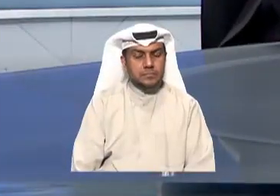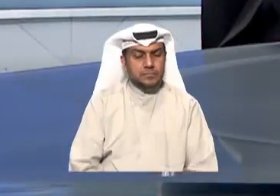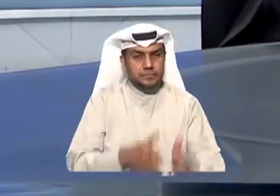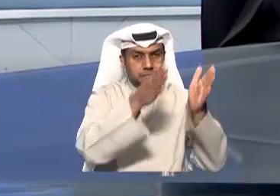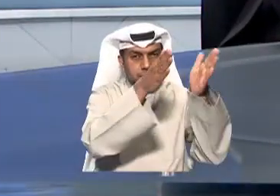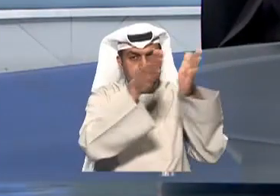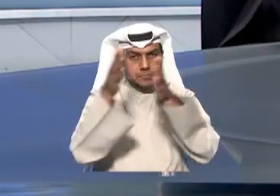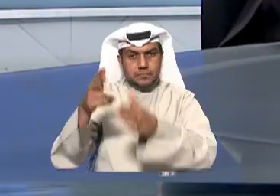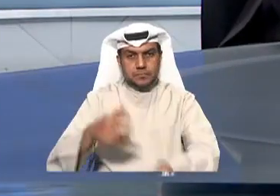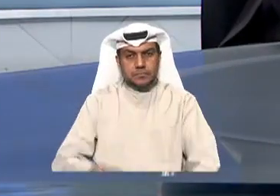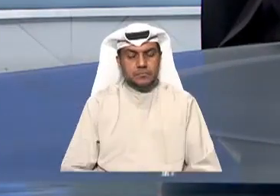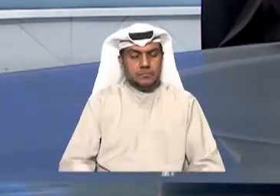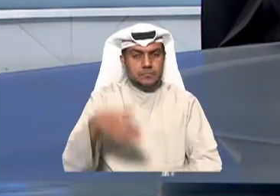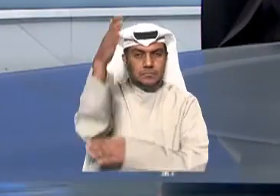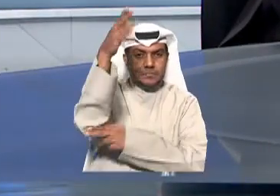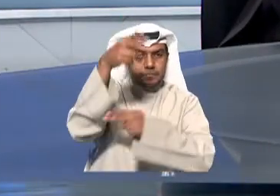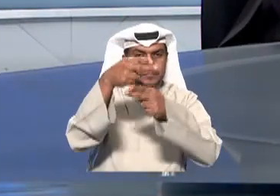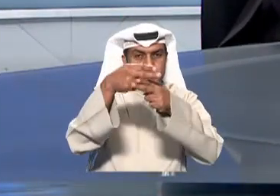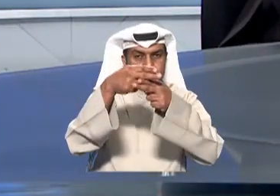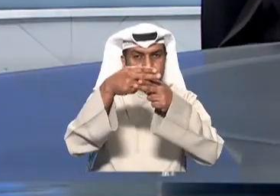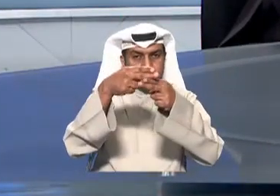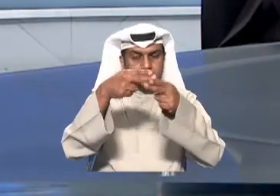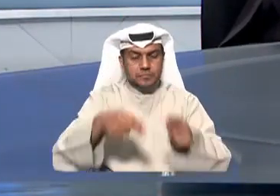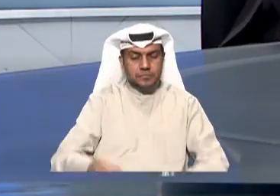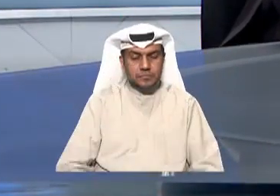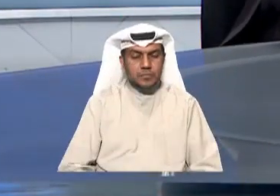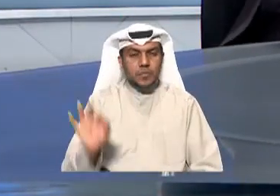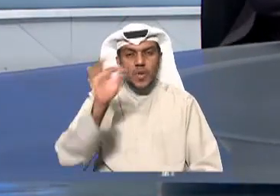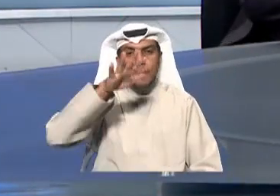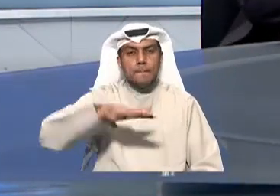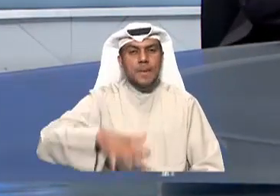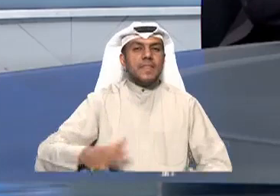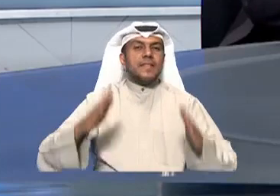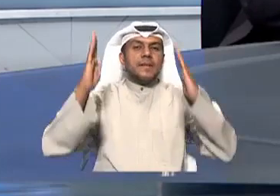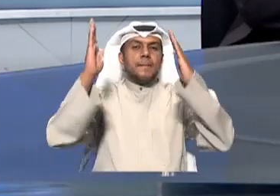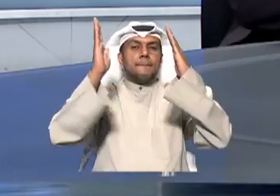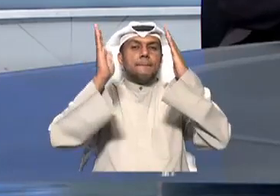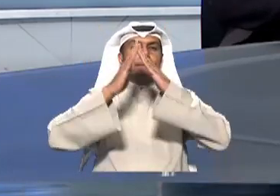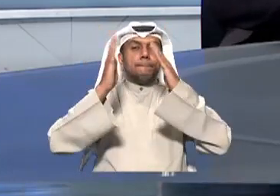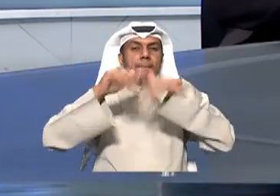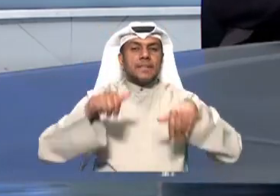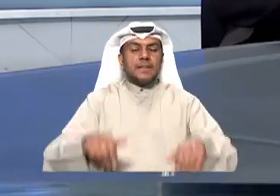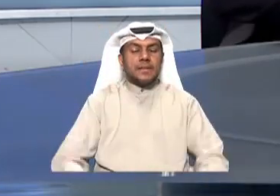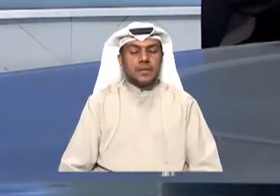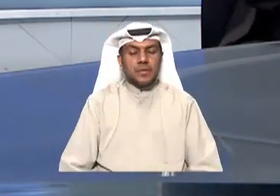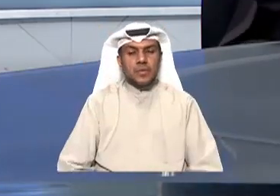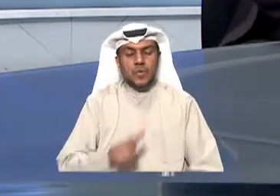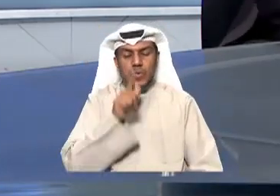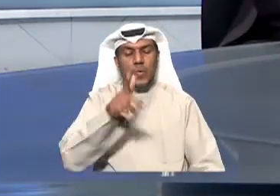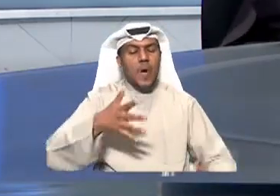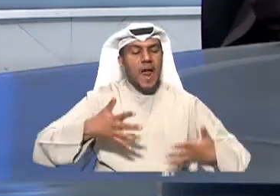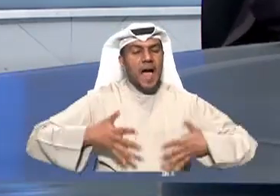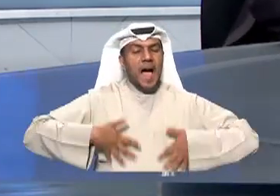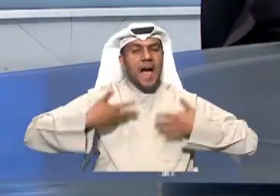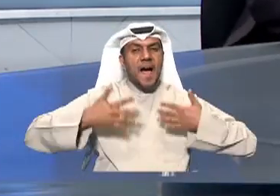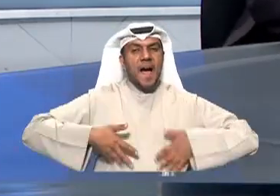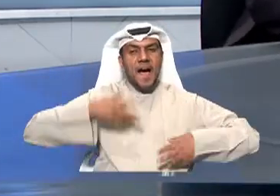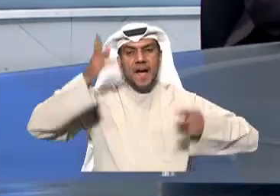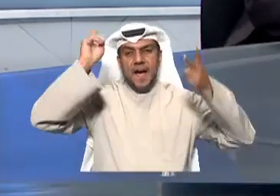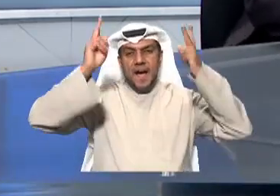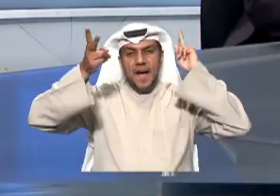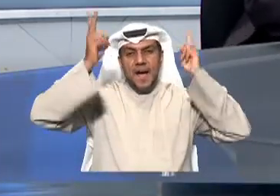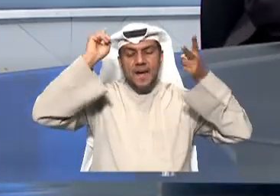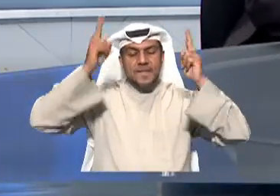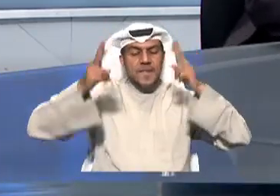احتفلت سفارة دولة الكويت لدى جمهورية مصر العربية بأعياد الكويت الوطنية التي تصادف ذكرى الاستقلال